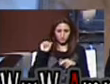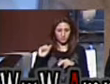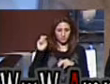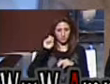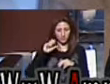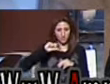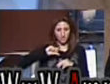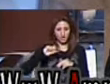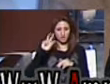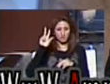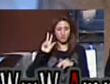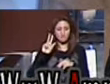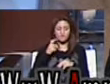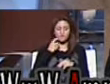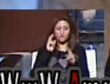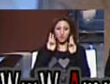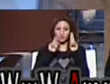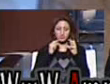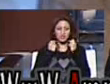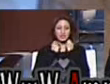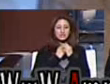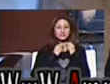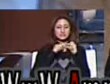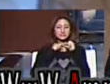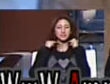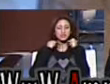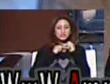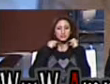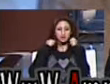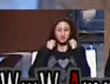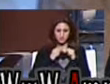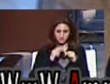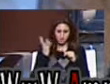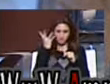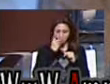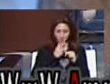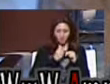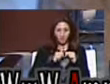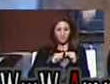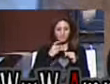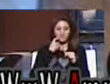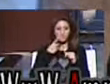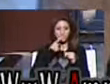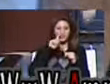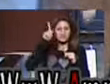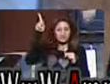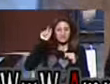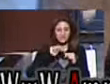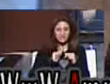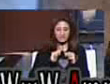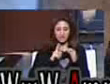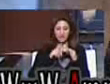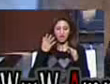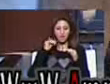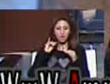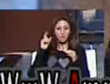البياضي والقس اندريا زكي والقس مكرم نجيب، بينما ترأس قداسة البابا توادروس الثاني بابا الاسكندريه وبطرك الكرازه